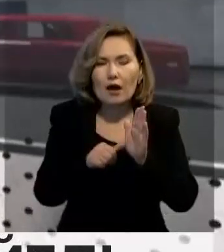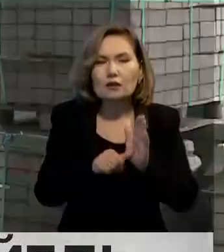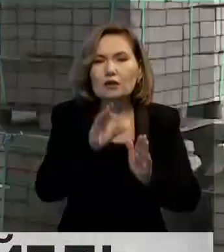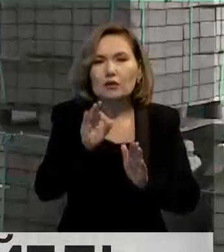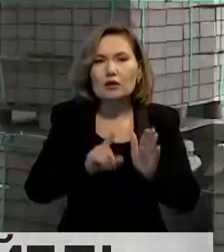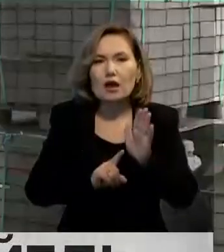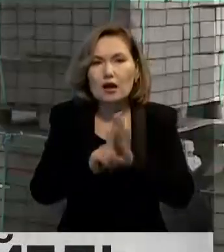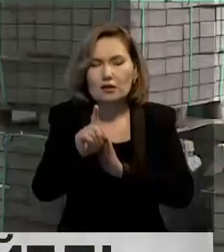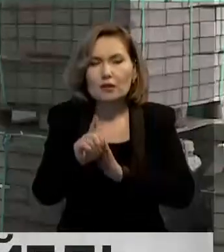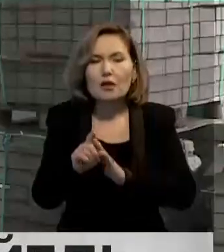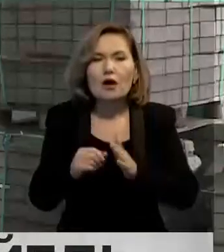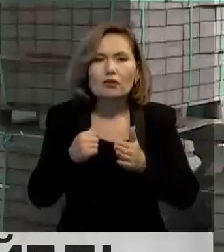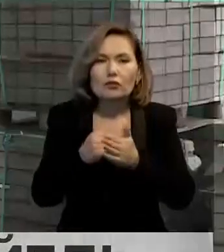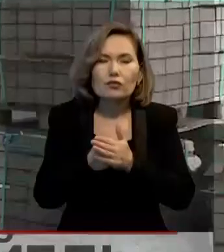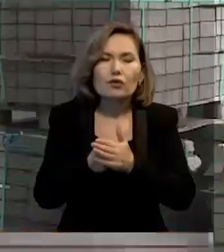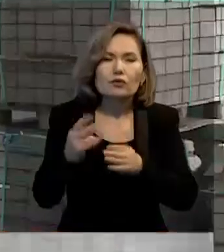отырады.